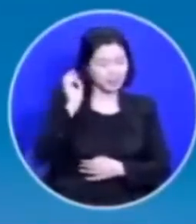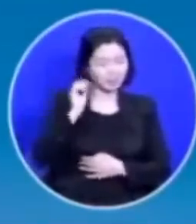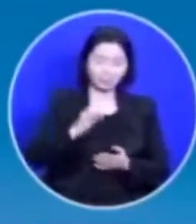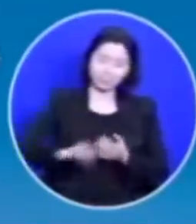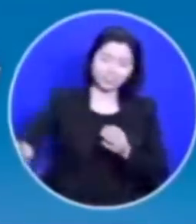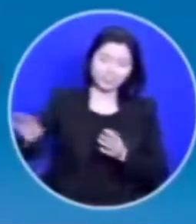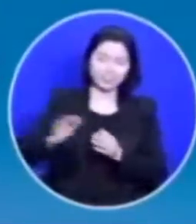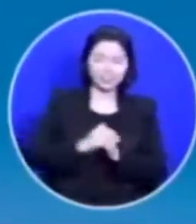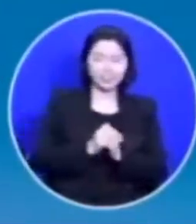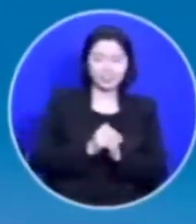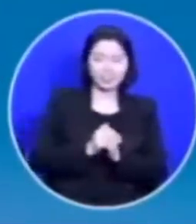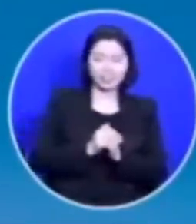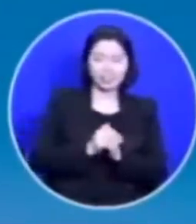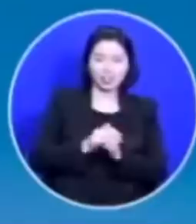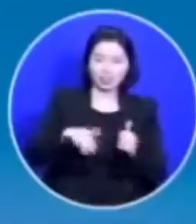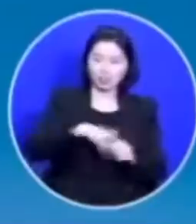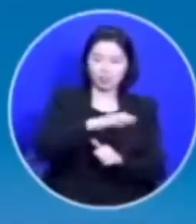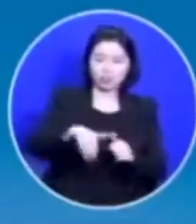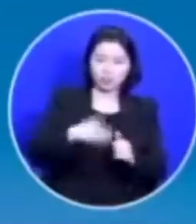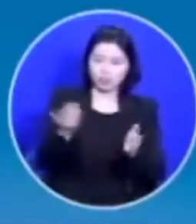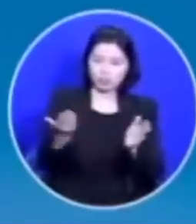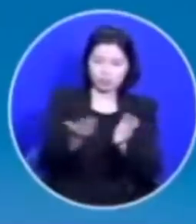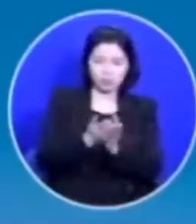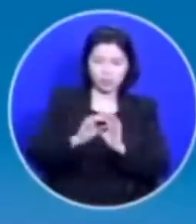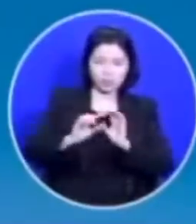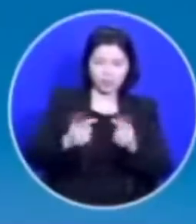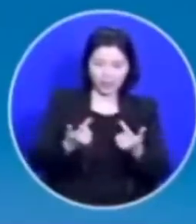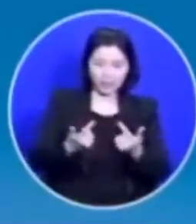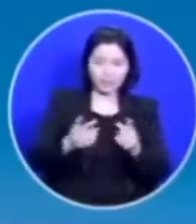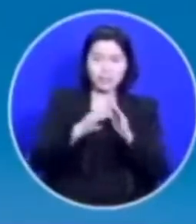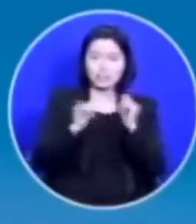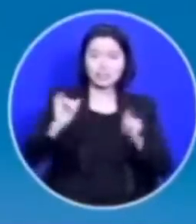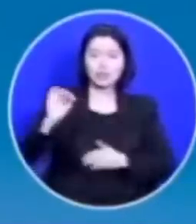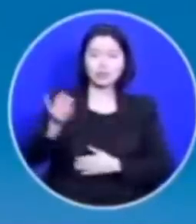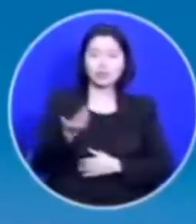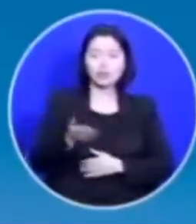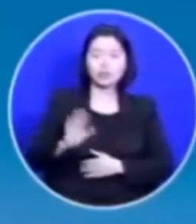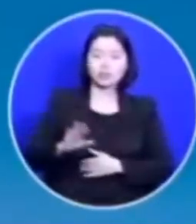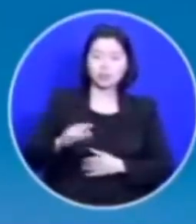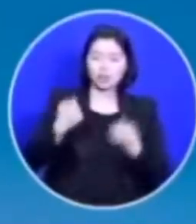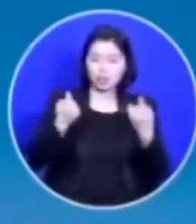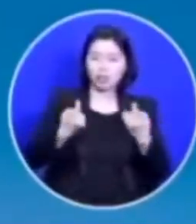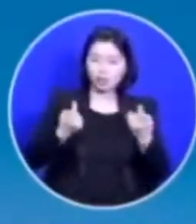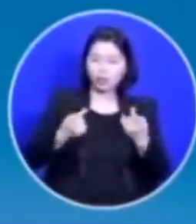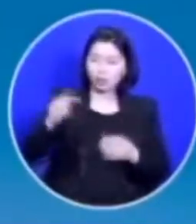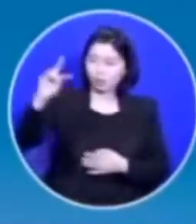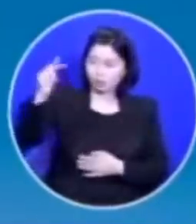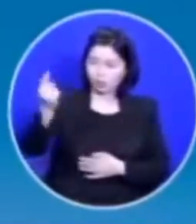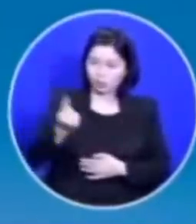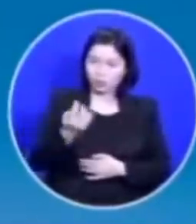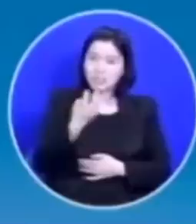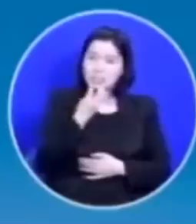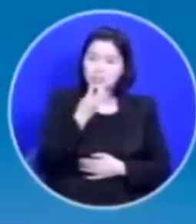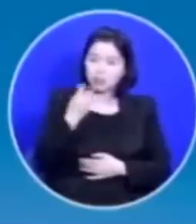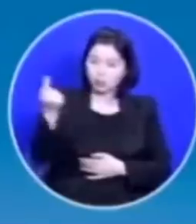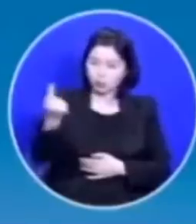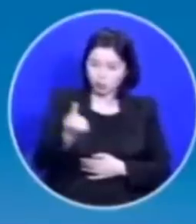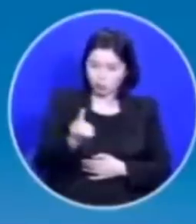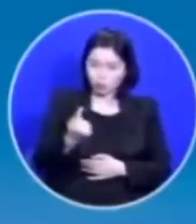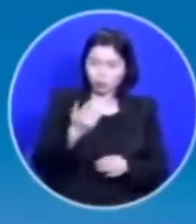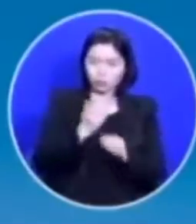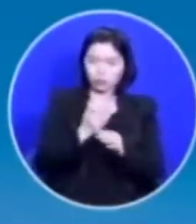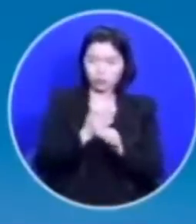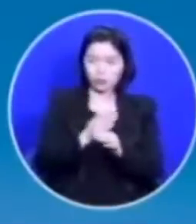너무 너무 분위기 안 맞는 사람이 되어 버렸지만 그리고 여행을 돌아와서 다시 서울로 들어오는 데